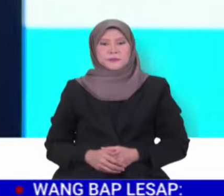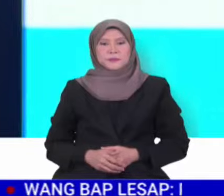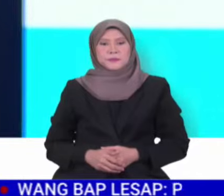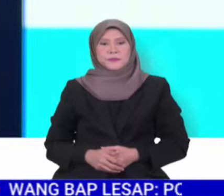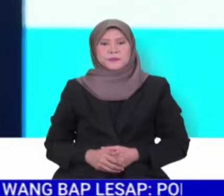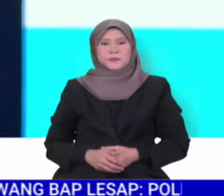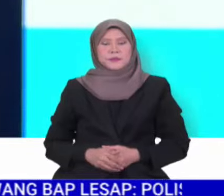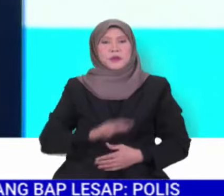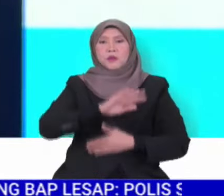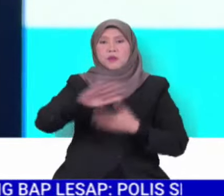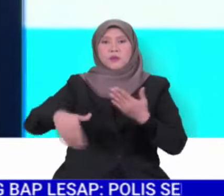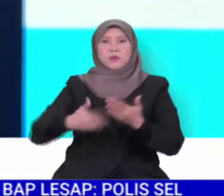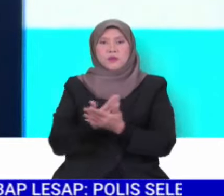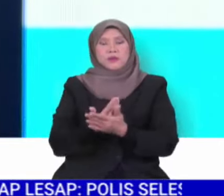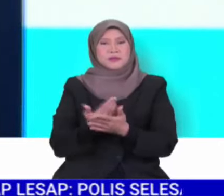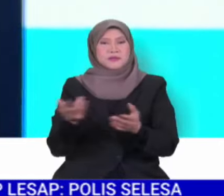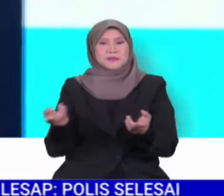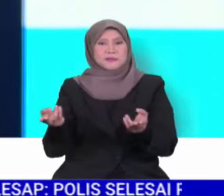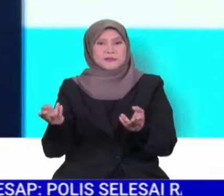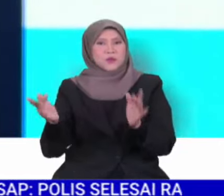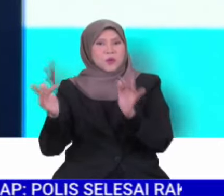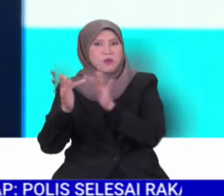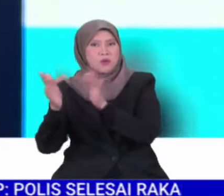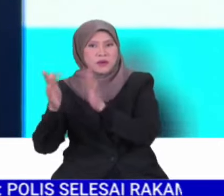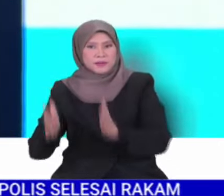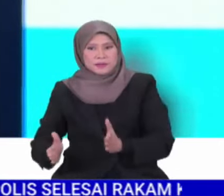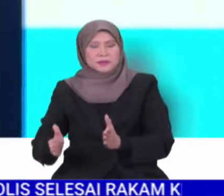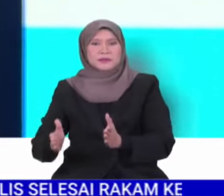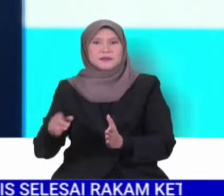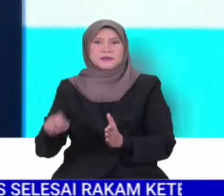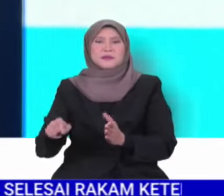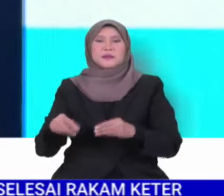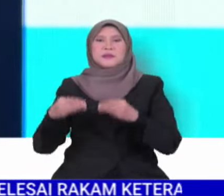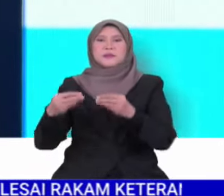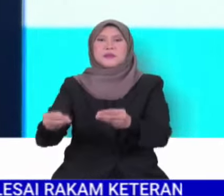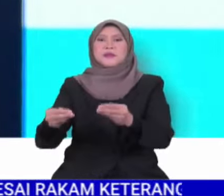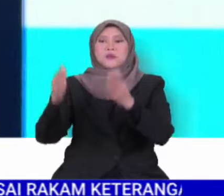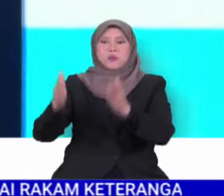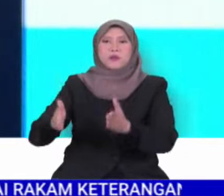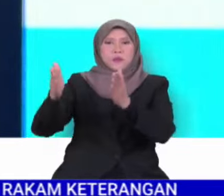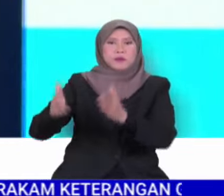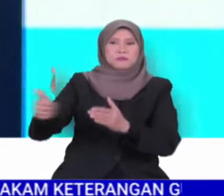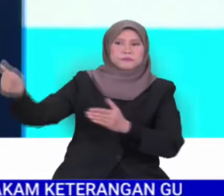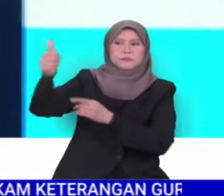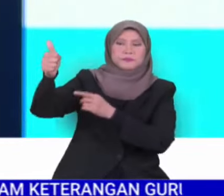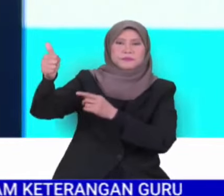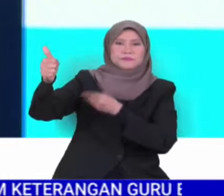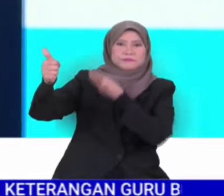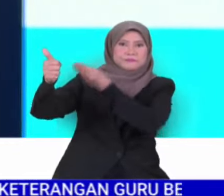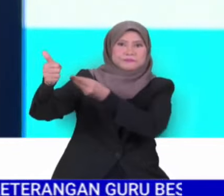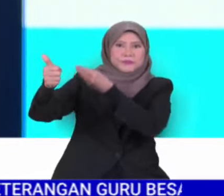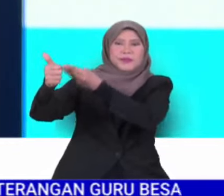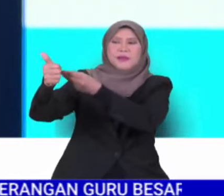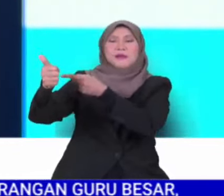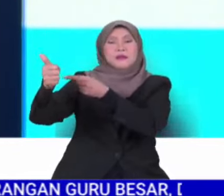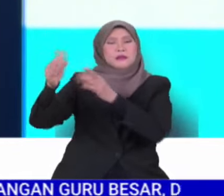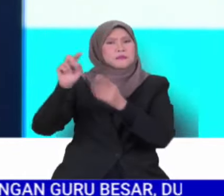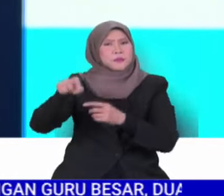Semua kontrak-kontrak besar negara kita, kita berikan kepada konglomerat atasan. Harus